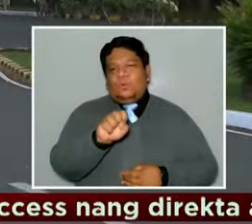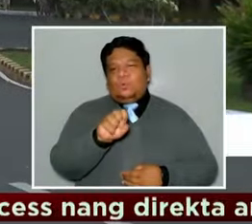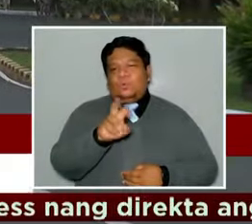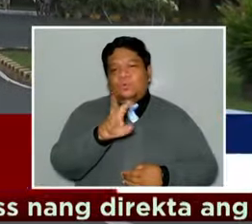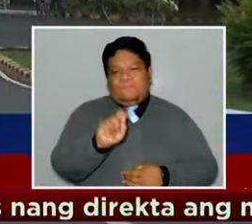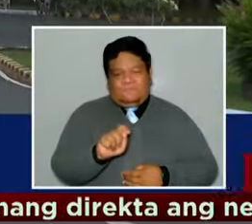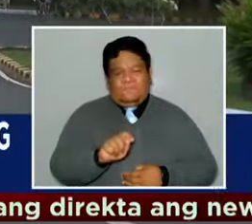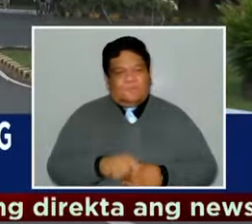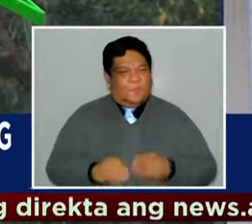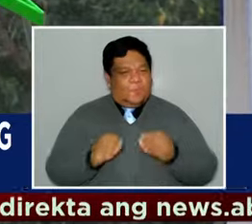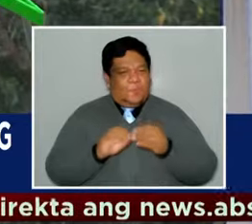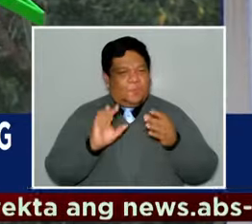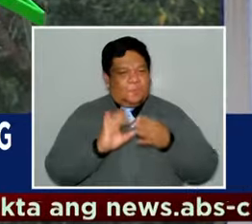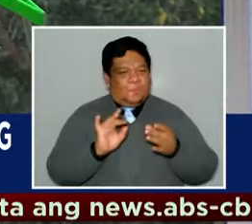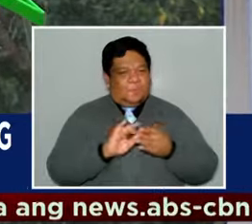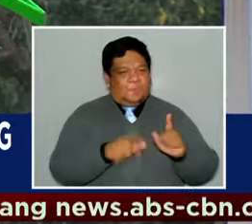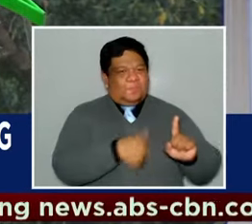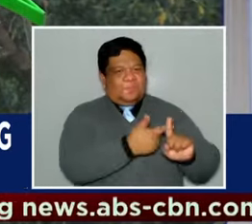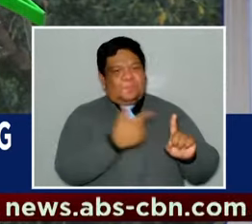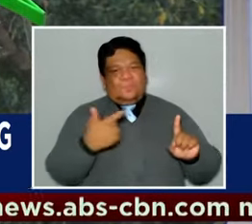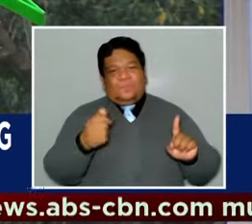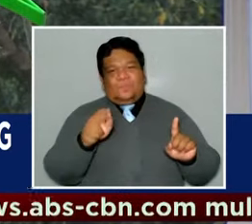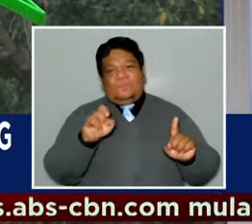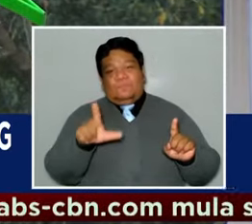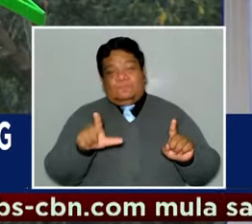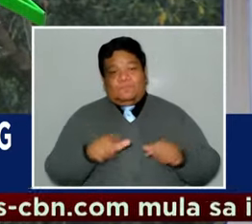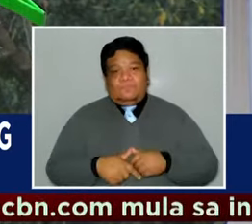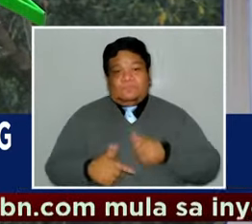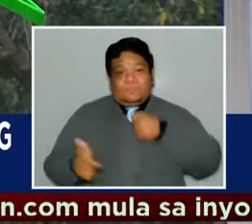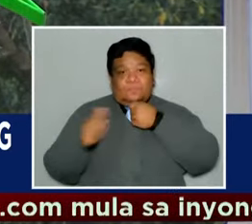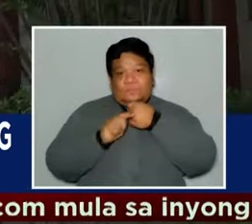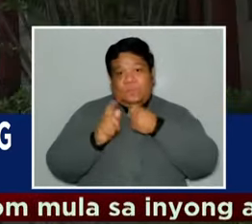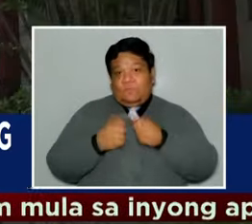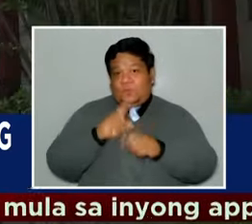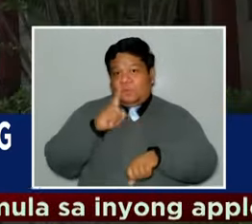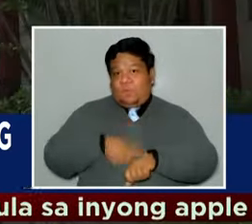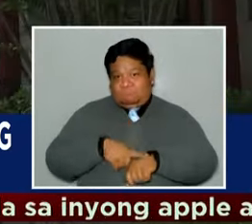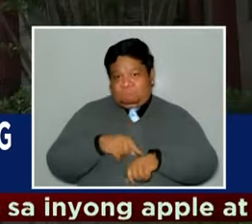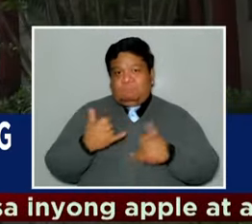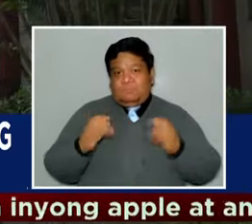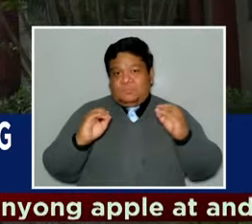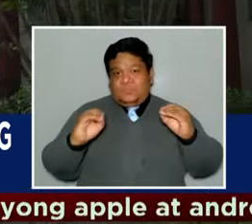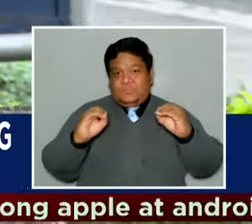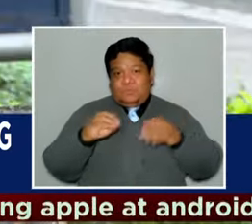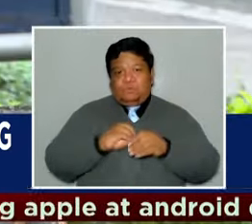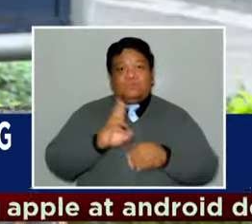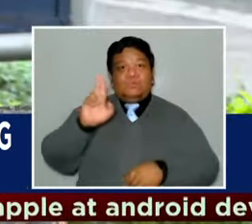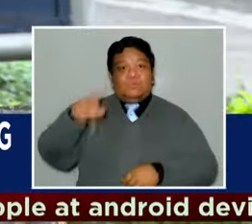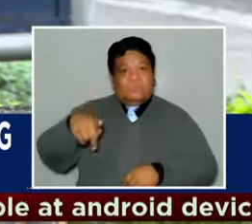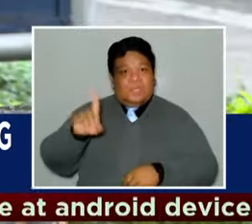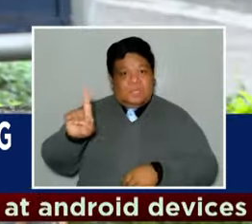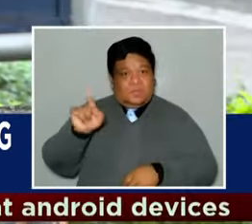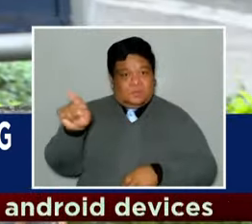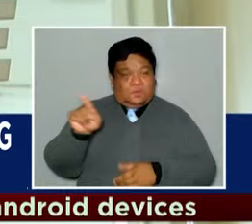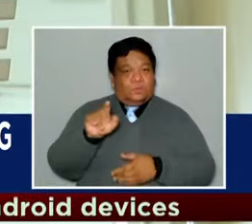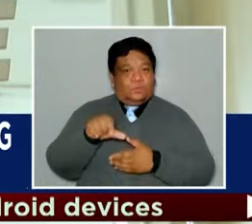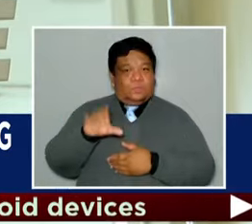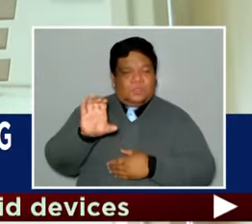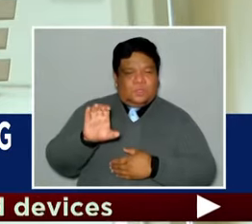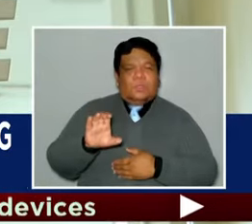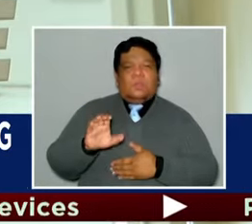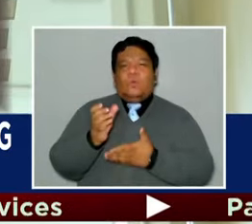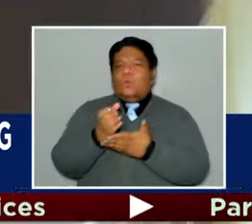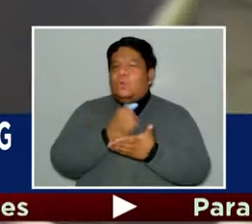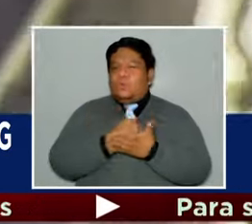Sa unang pagkakataon, ituturo sa University of the Philippines Diliman ang kurso tungkol sa American singer-songwriter na si